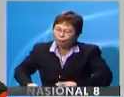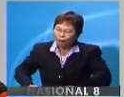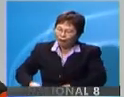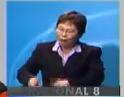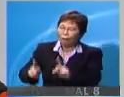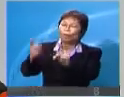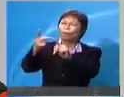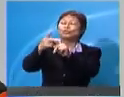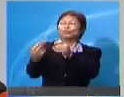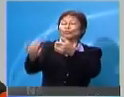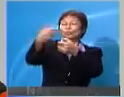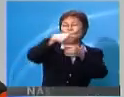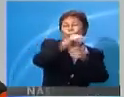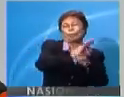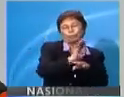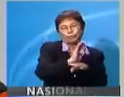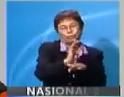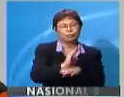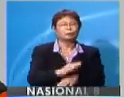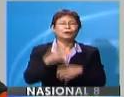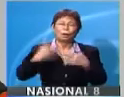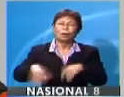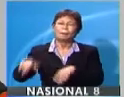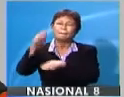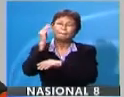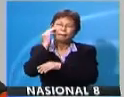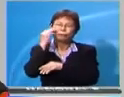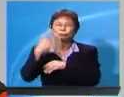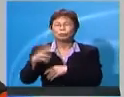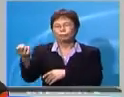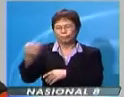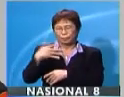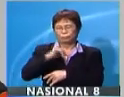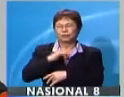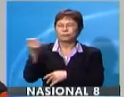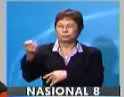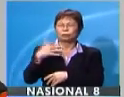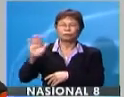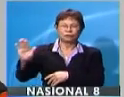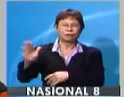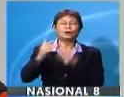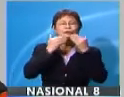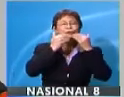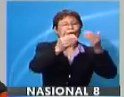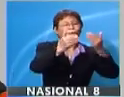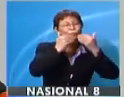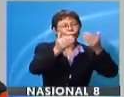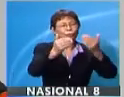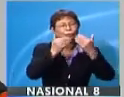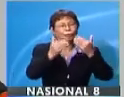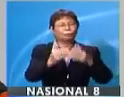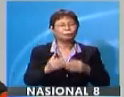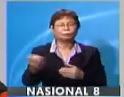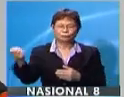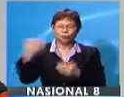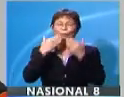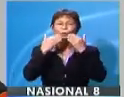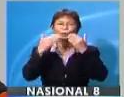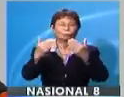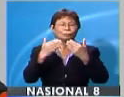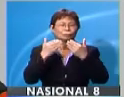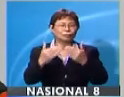mereka telah menyatakan kepada saya bahawa mereka berterima kasih akan peluang